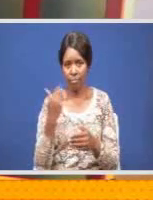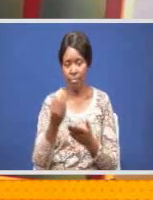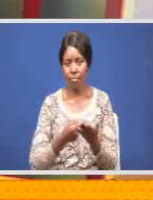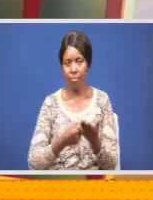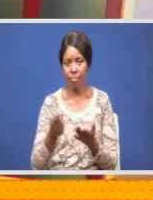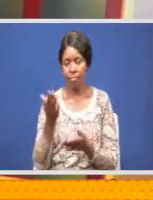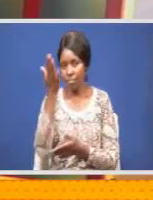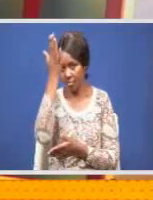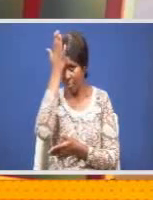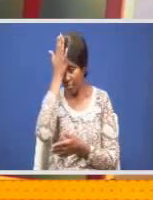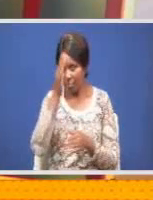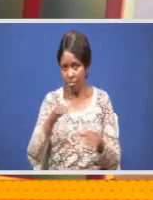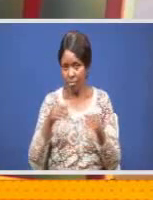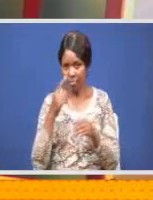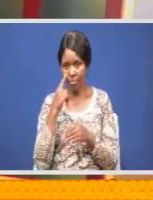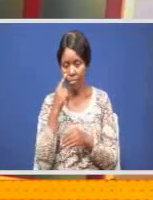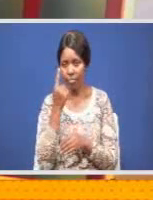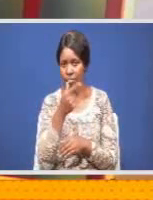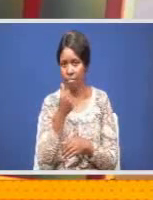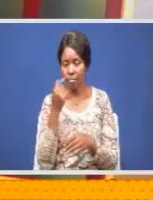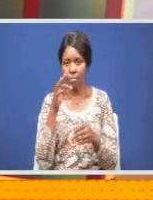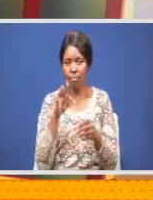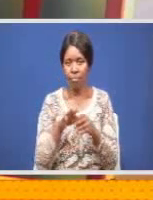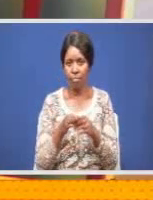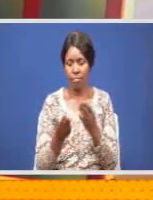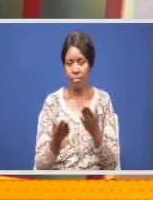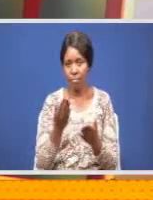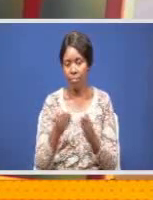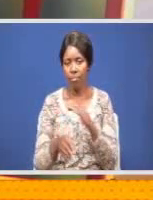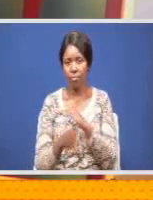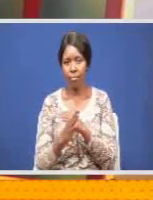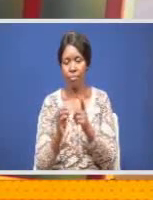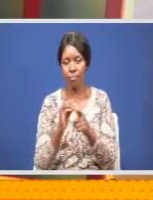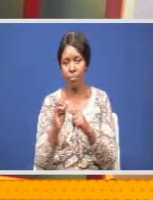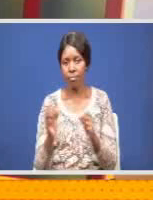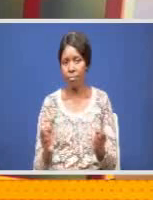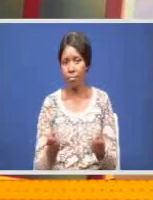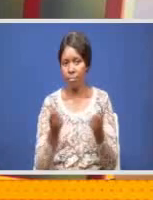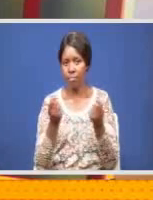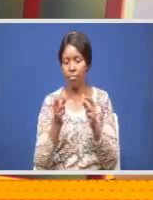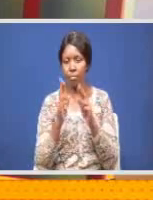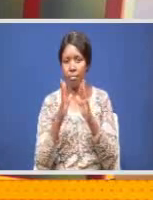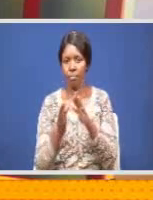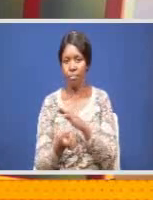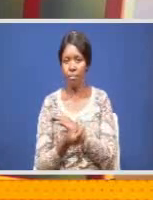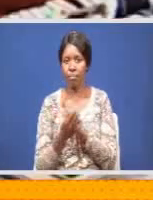kitha bakiringa kura ya kwana ya kuinga gavana kana kwithira paimonokia. Finesimana aina ronoro